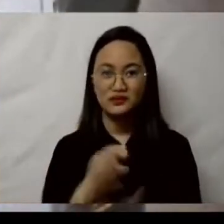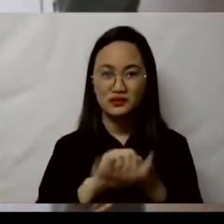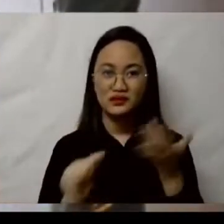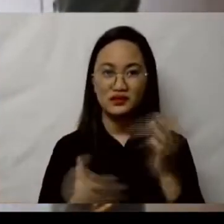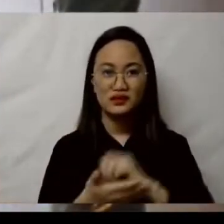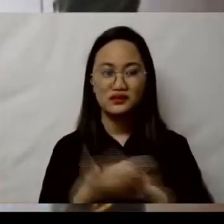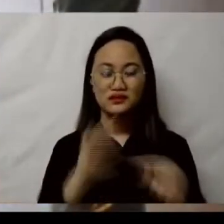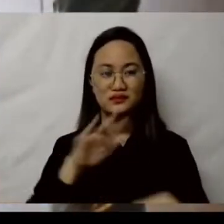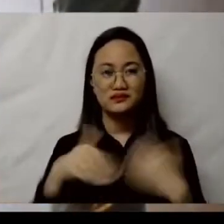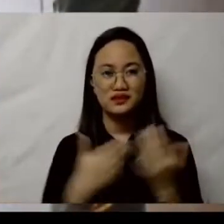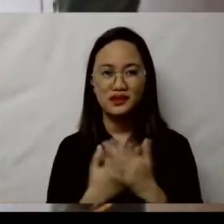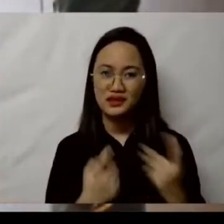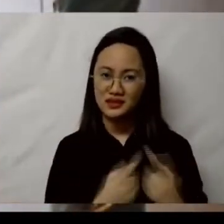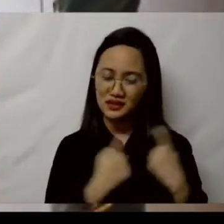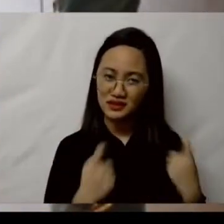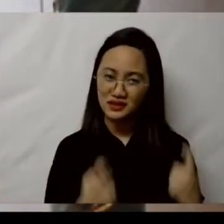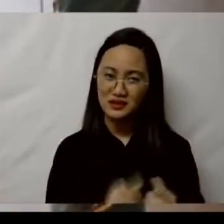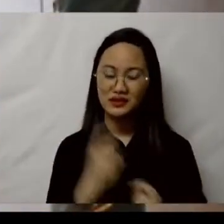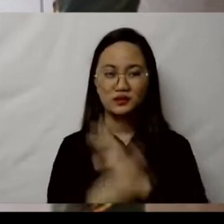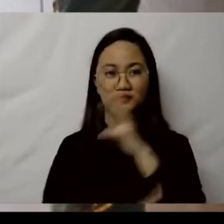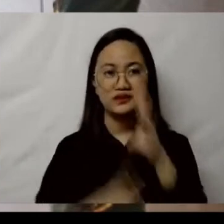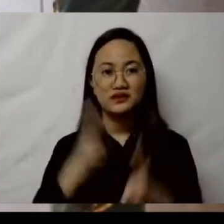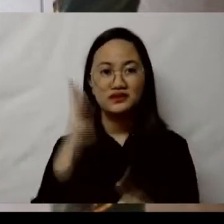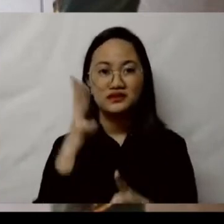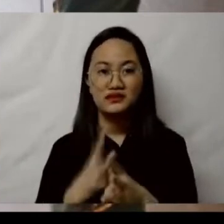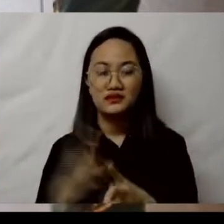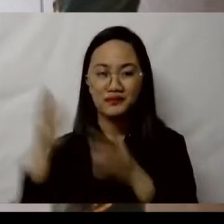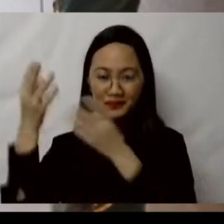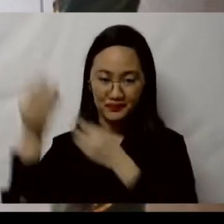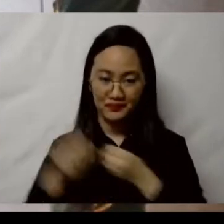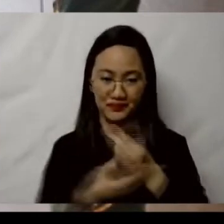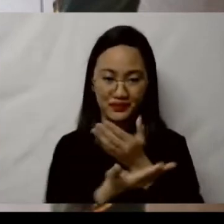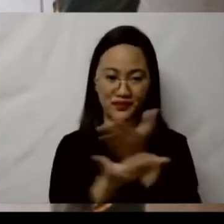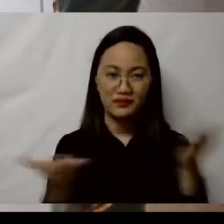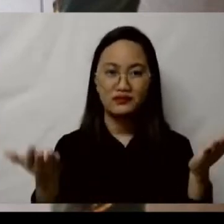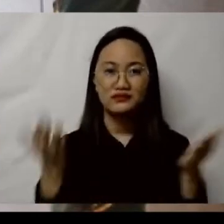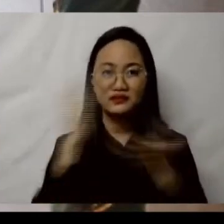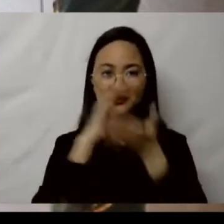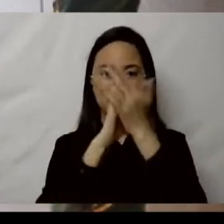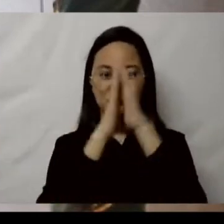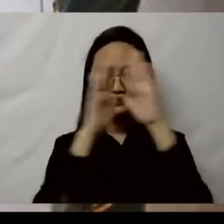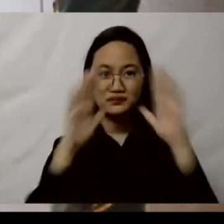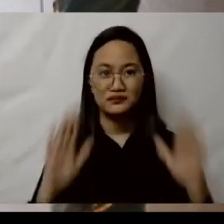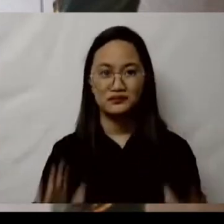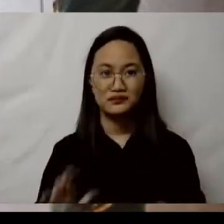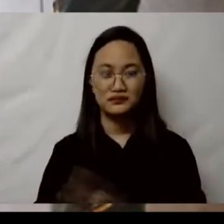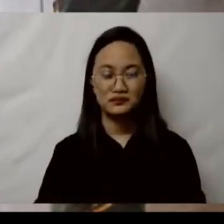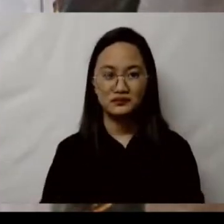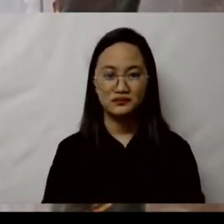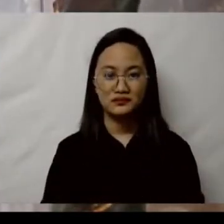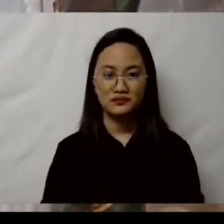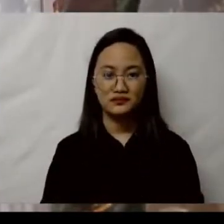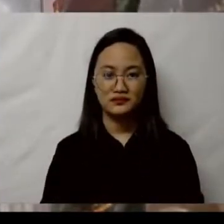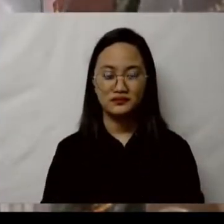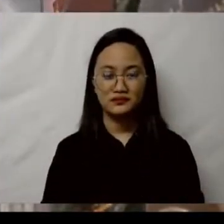mga kasalanan ng sanlibutan, ipagkaloob mo sa amin ang kapayapaan.